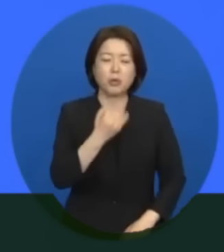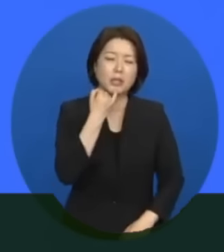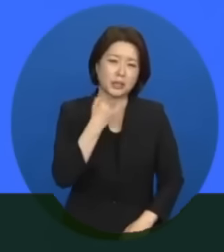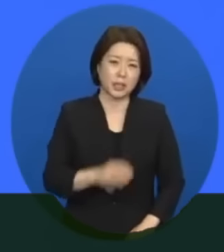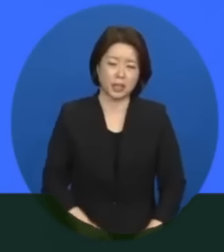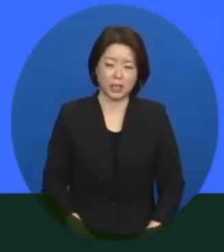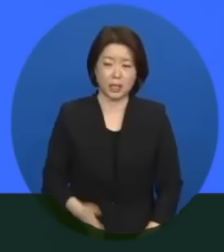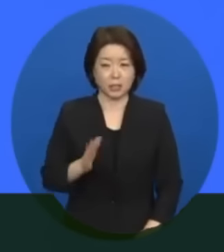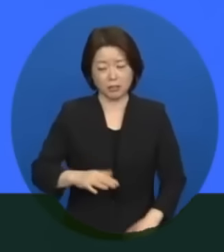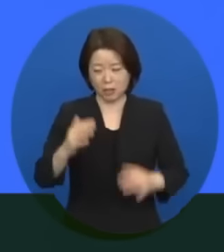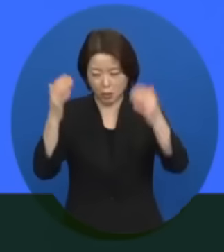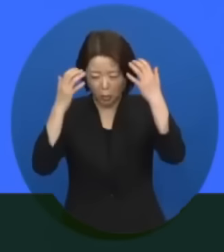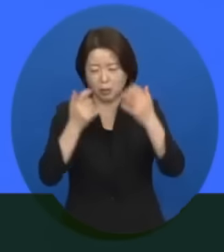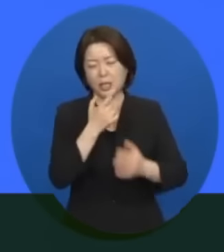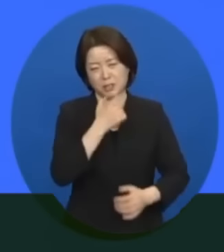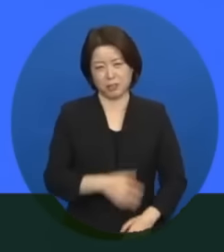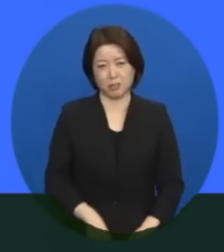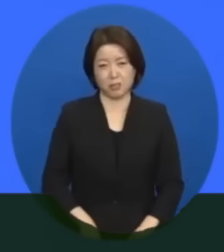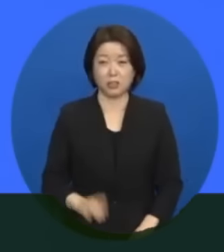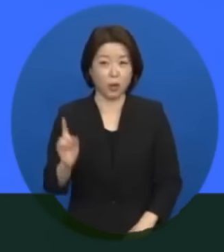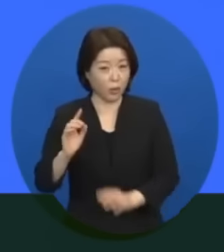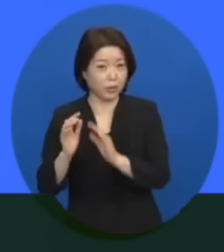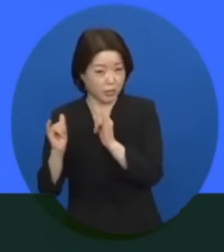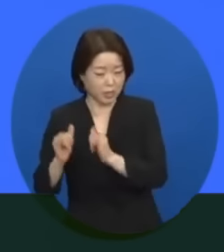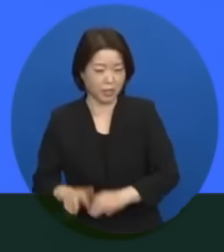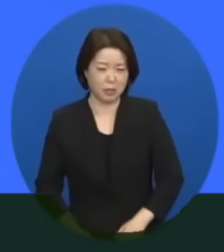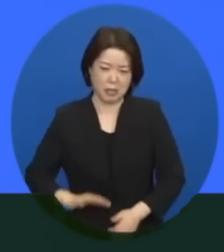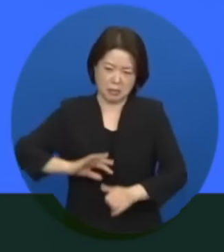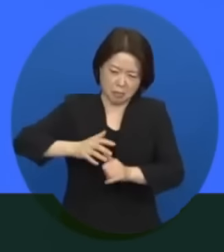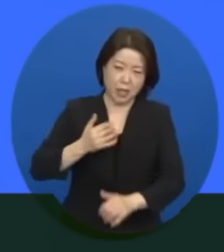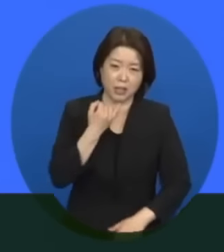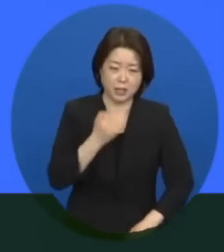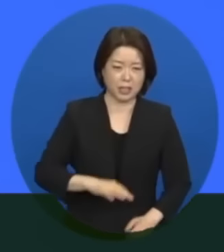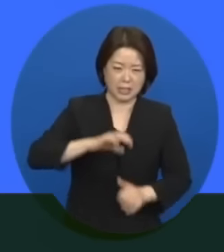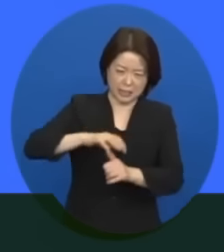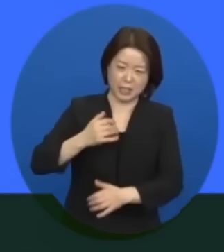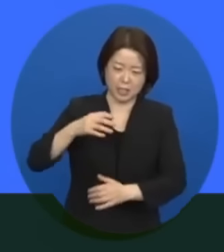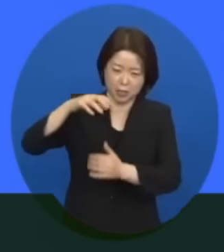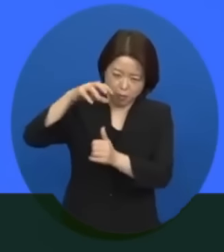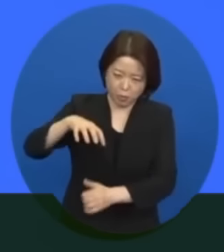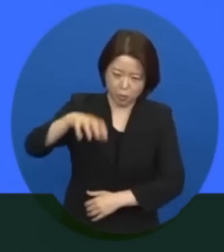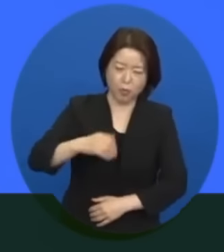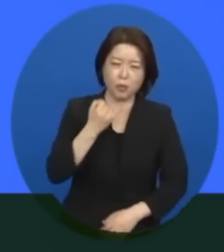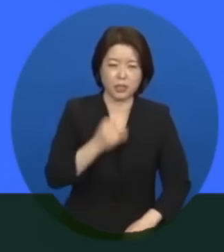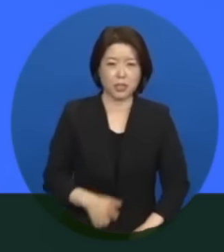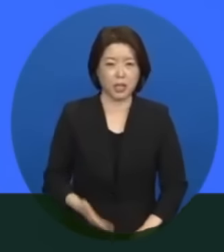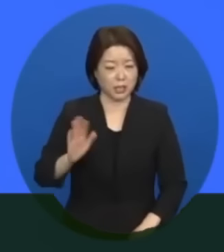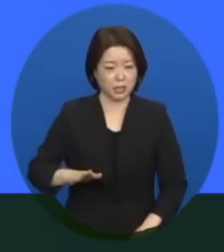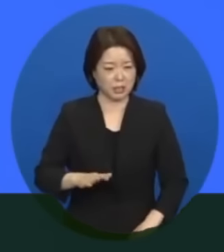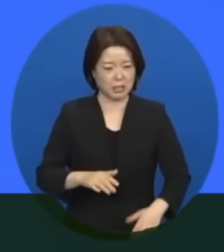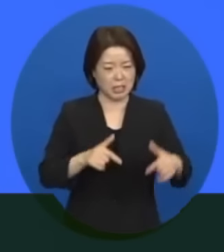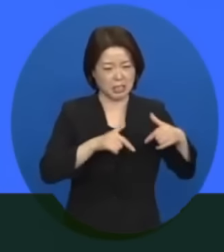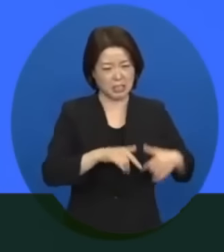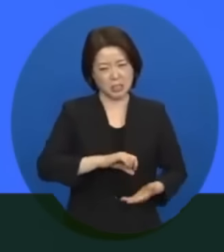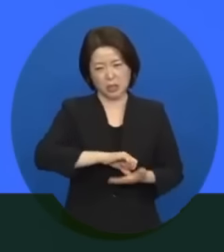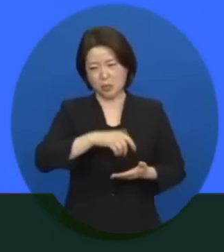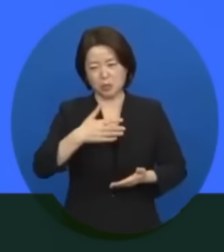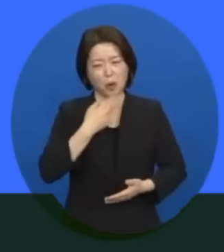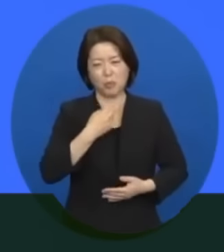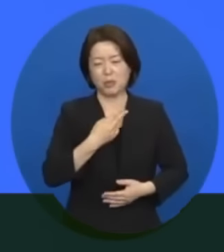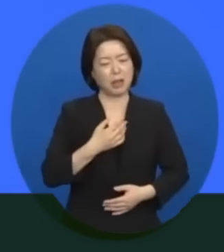받기는 싫다고 하는 분이 계실 거고 어떤 분은 박해 받아도 좋고 제한된 장소도 좋은데 무명은 견디기 어렵다는 분도 있고 어떤